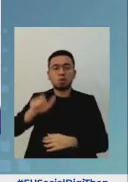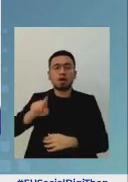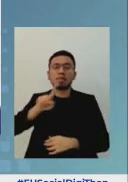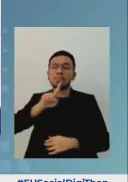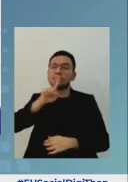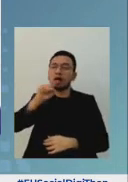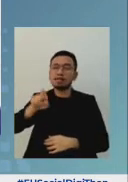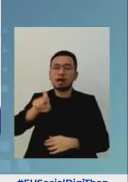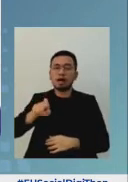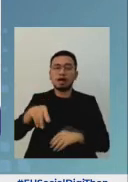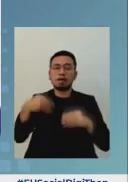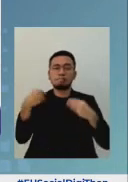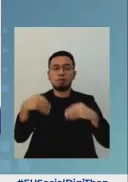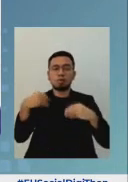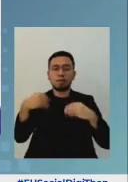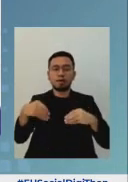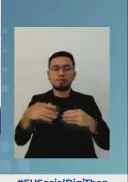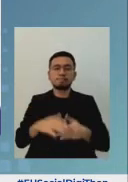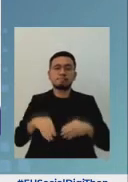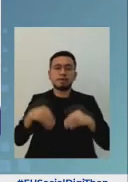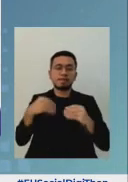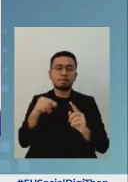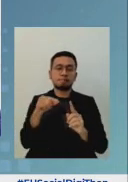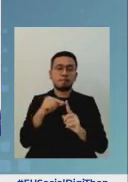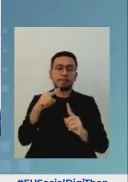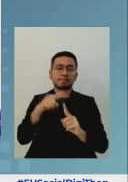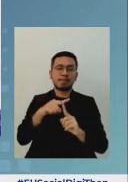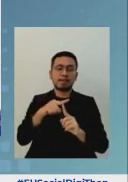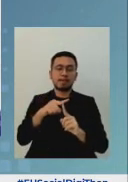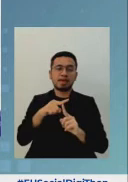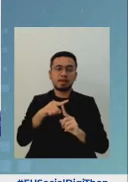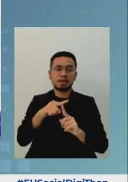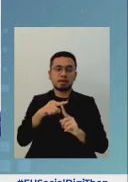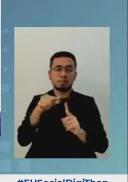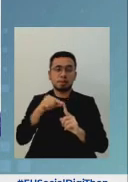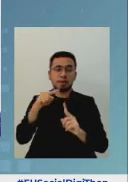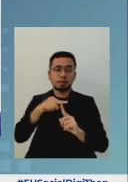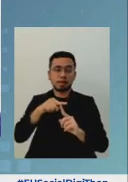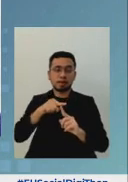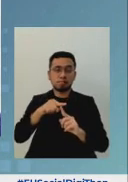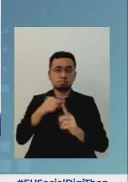di-share. Nanti boleh akses materinya di website-nya